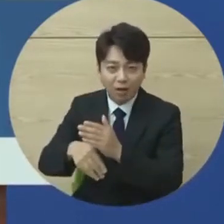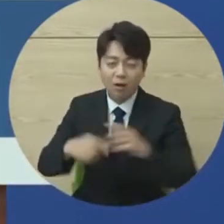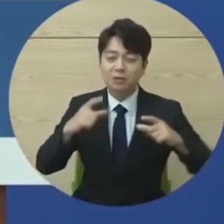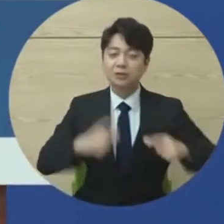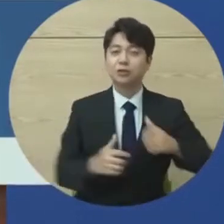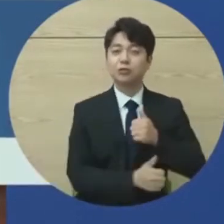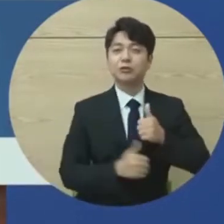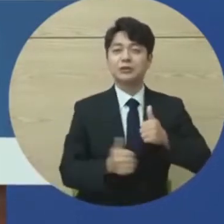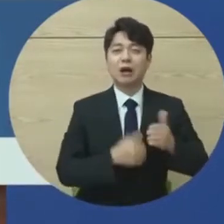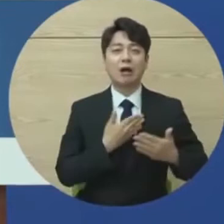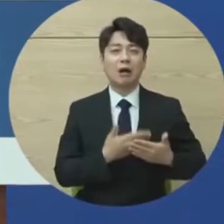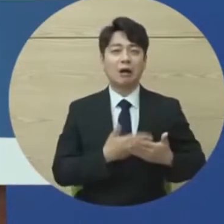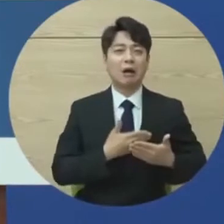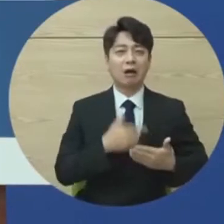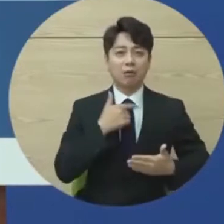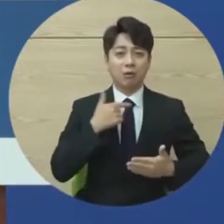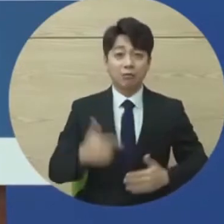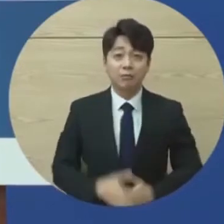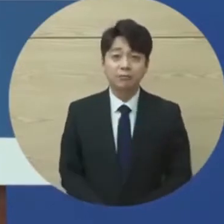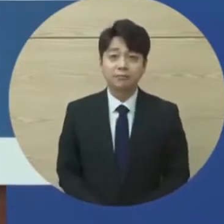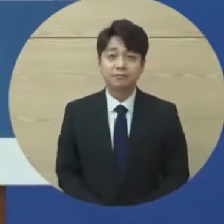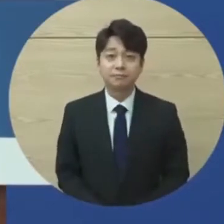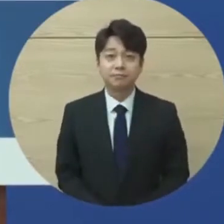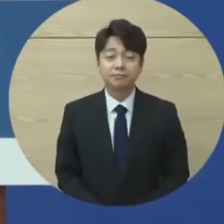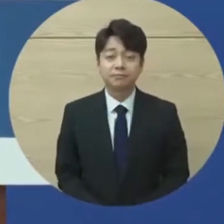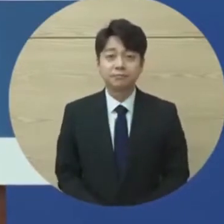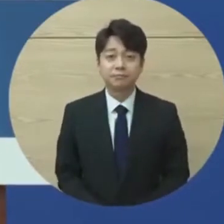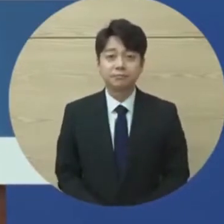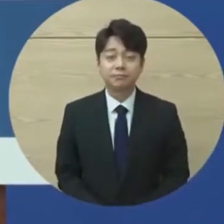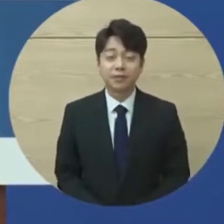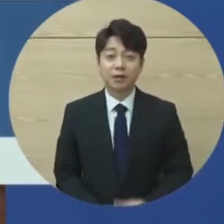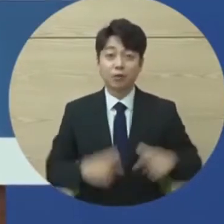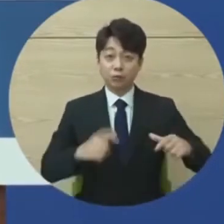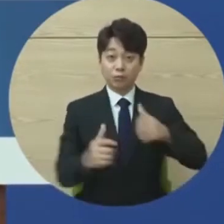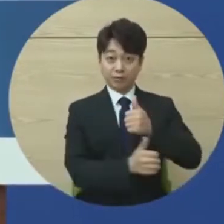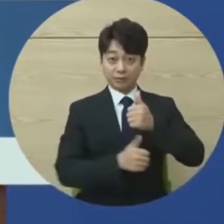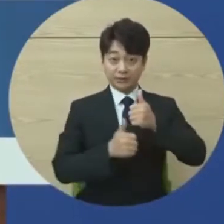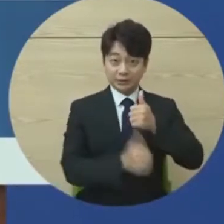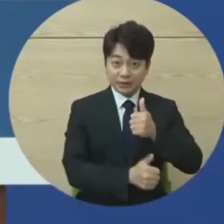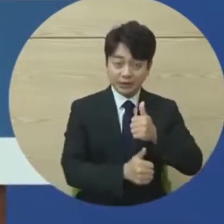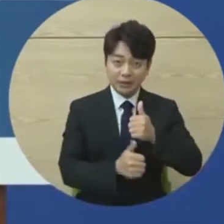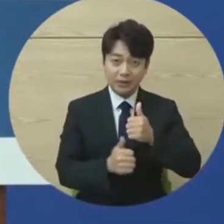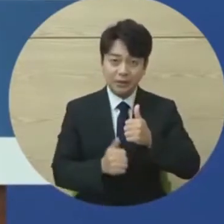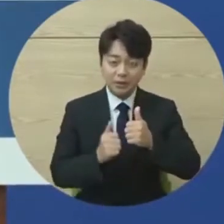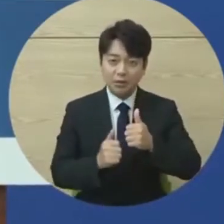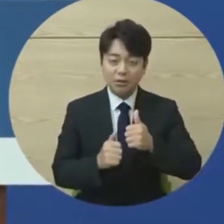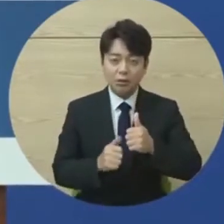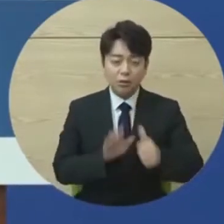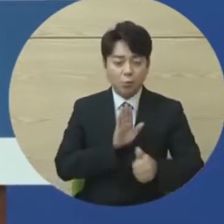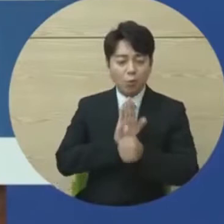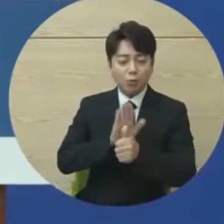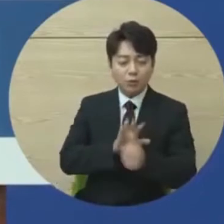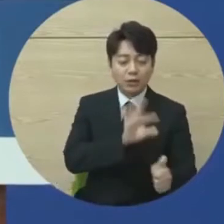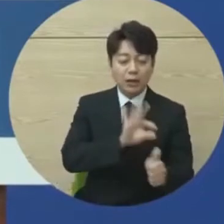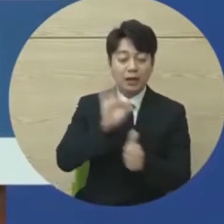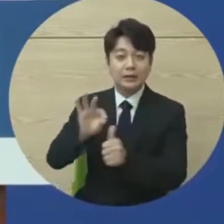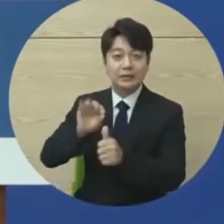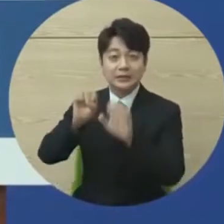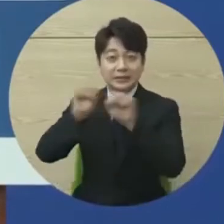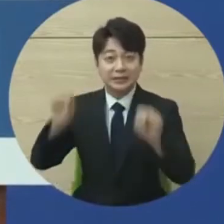떨어야 합니다. 험지에서 당을 위해 봉사했던 위원장은 최우선 공천하는 시스템으로